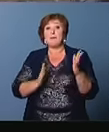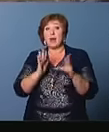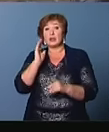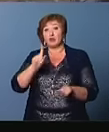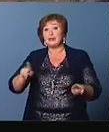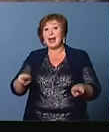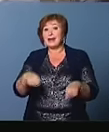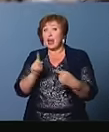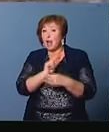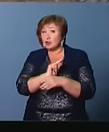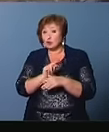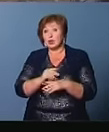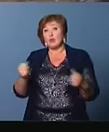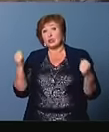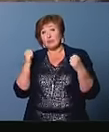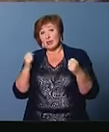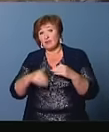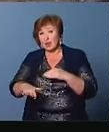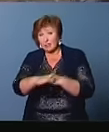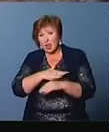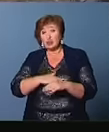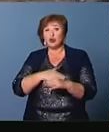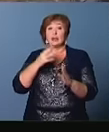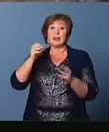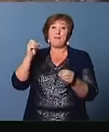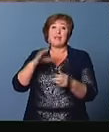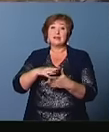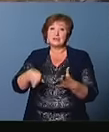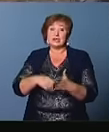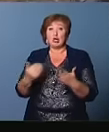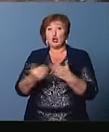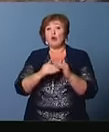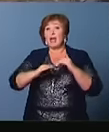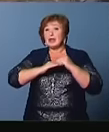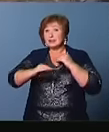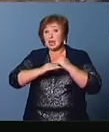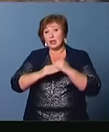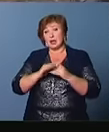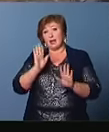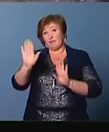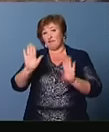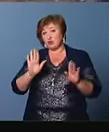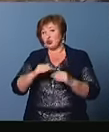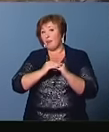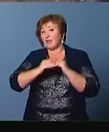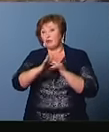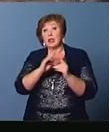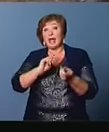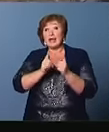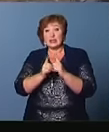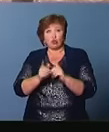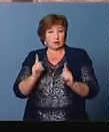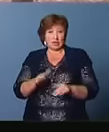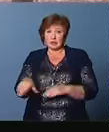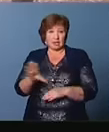По плану здесь появится спортивная площадка, фитнес-центр, новая сцена и выставочный павильон. Однако с таким проектом реконструкции согласны далеко не